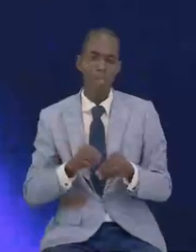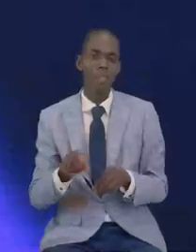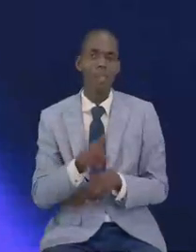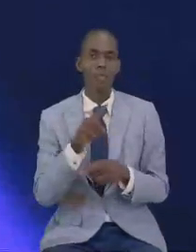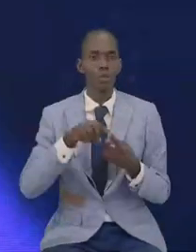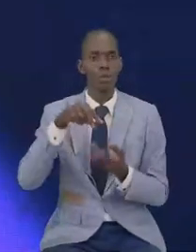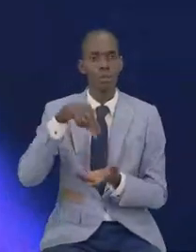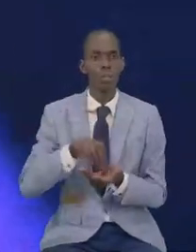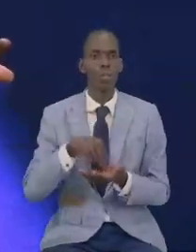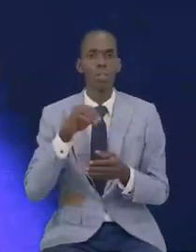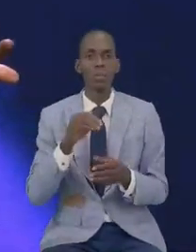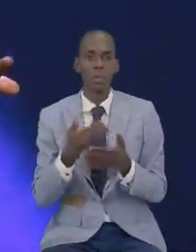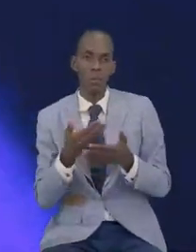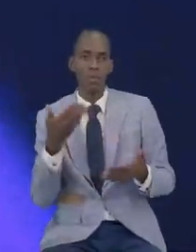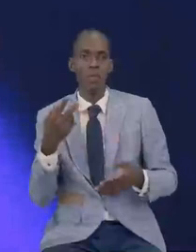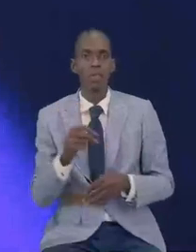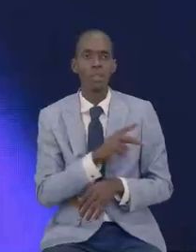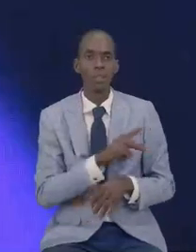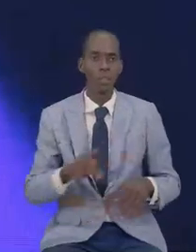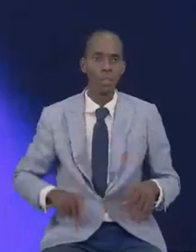capable de servir dans le palais du roi.